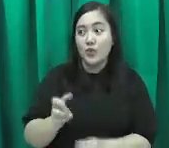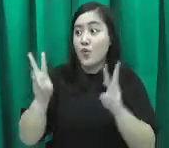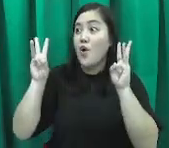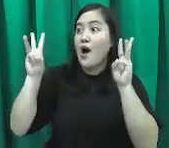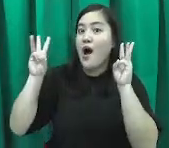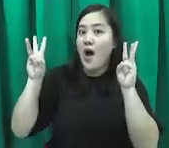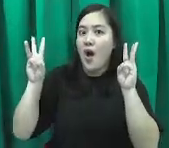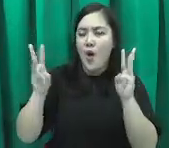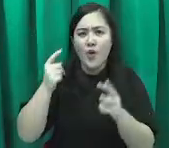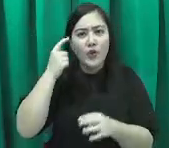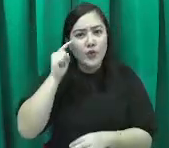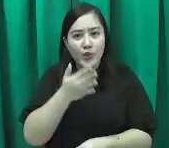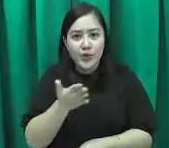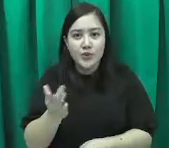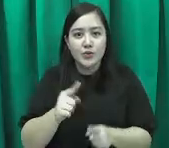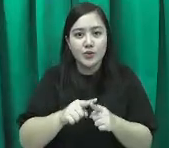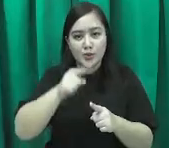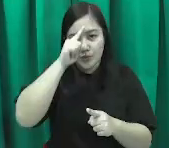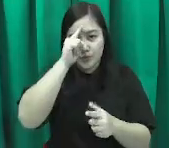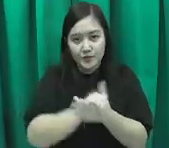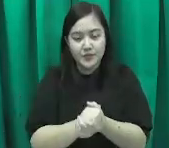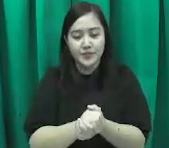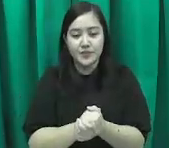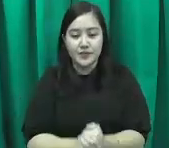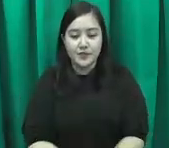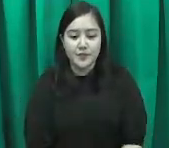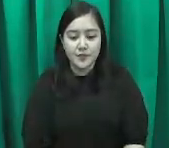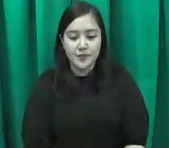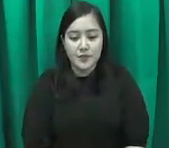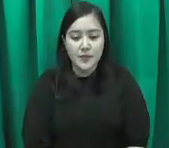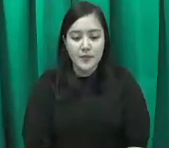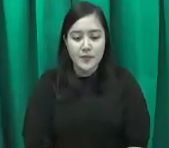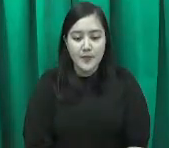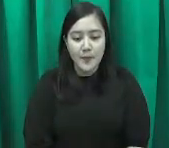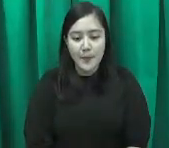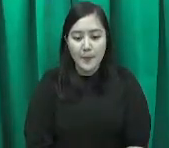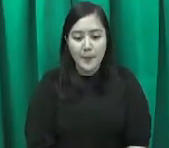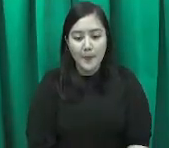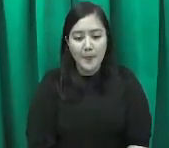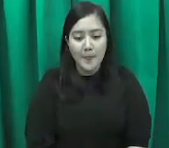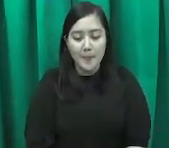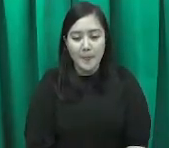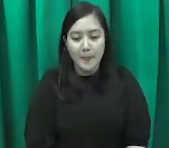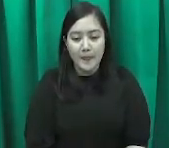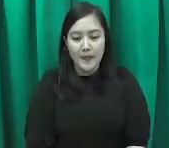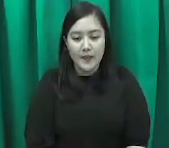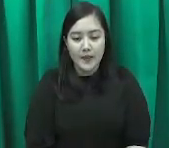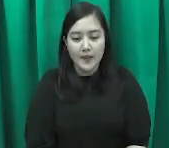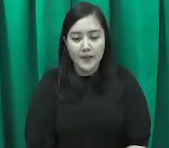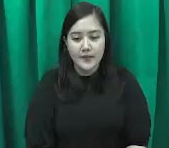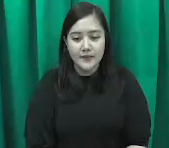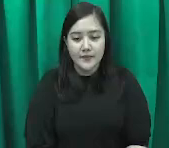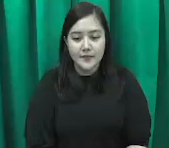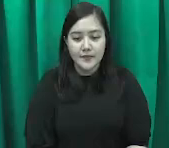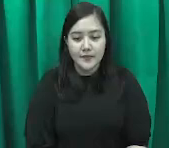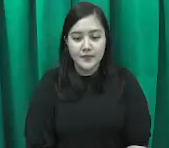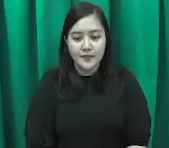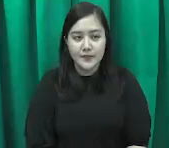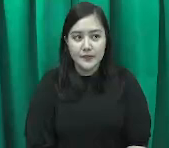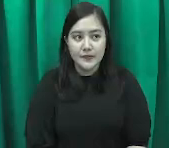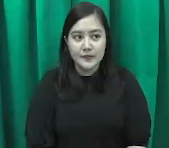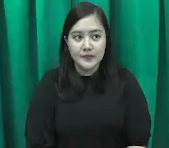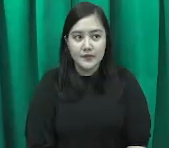para maniwala ka yeah. Yun ang mga wala na yun yun yung sa mga unbeliever na pag sinabi mo sa kanila yan yun ang una-una